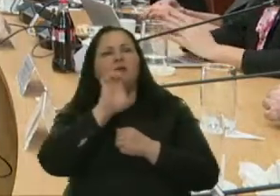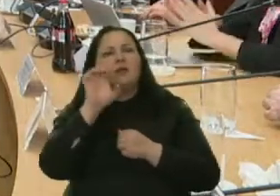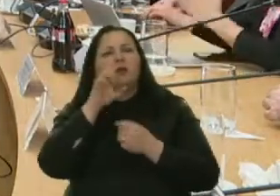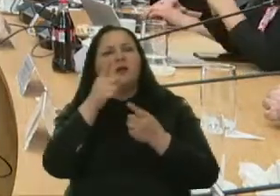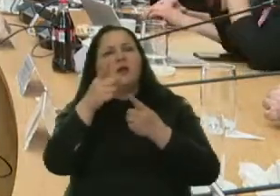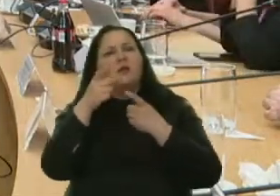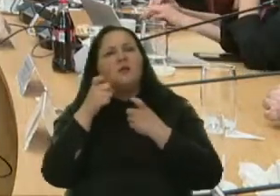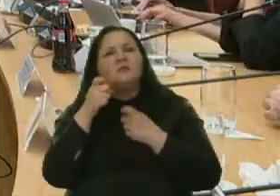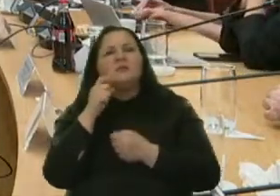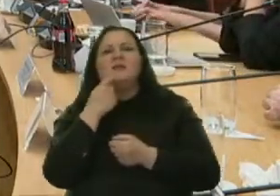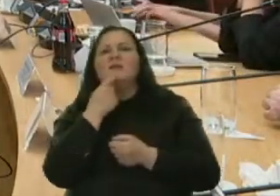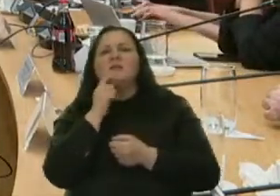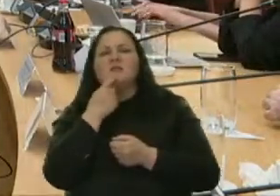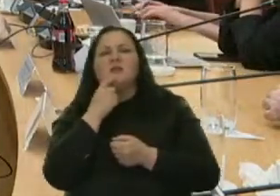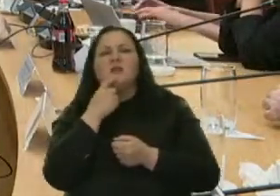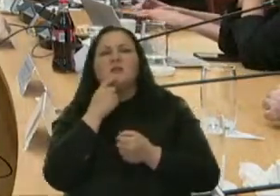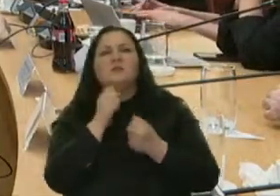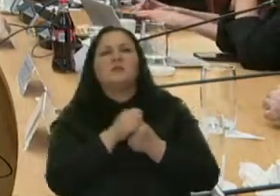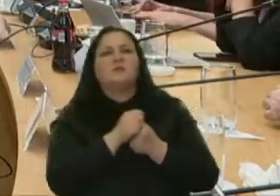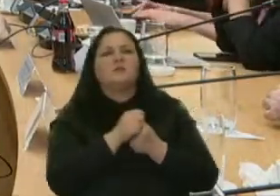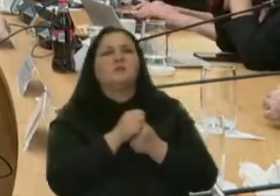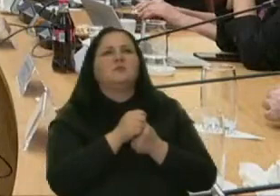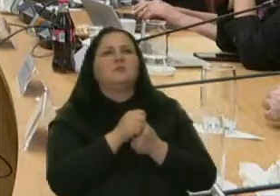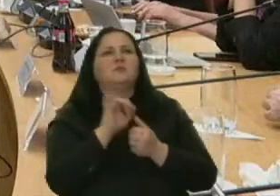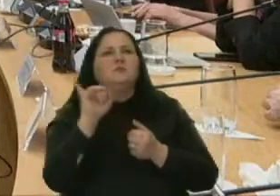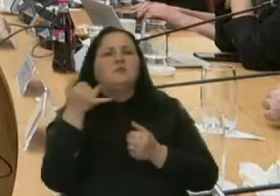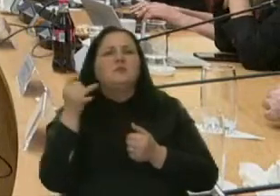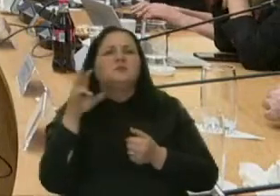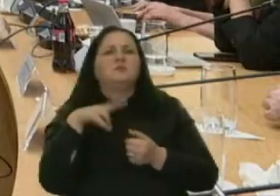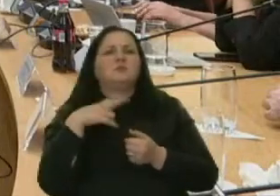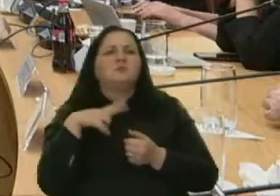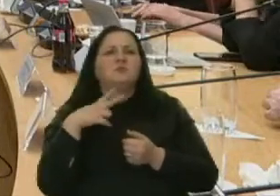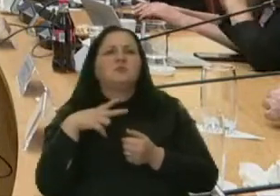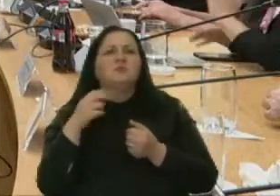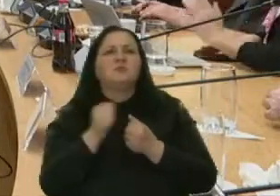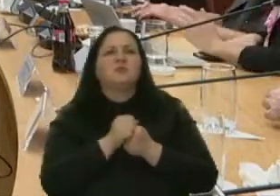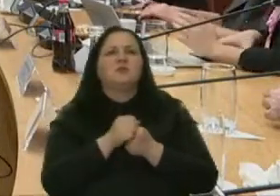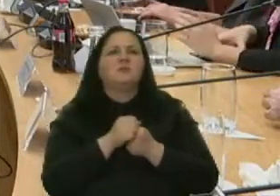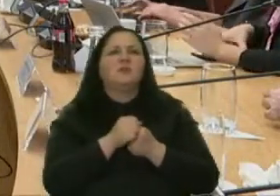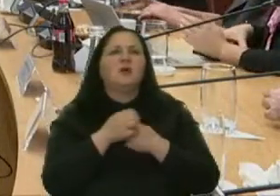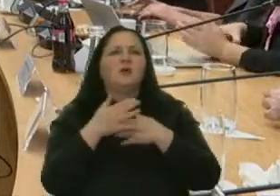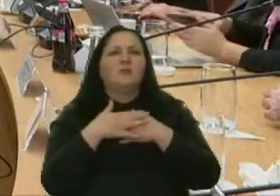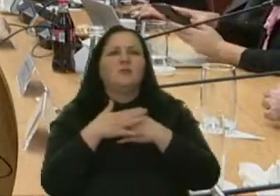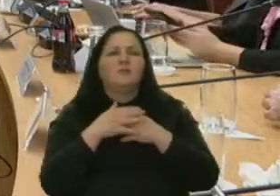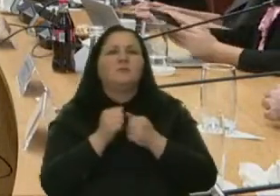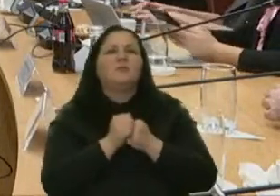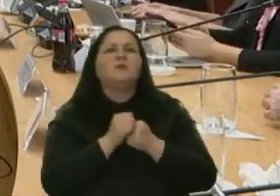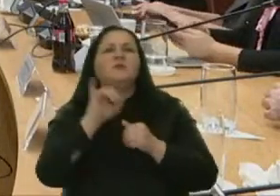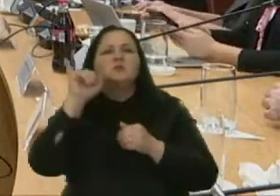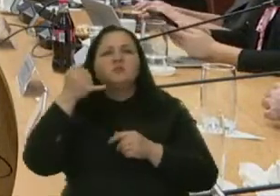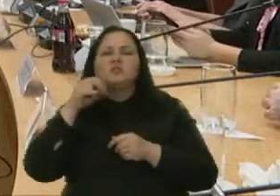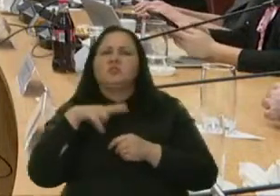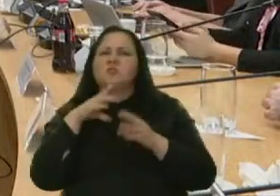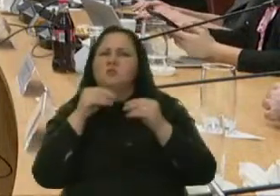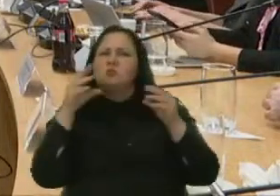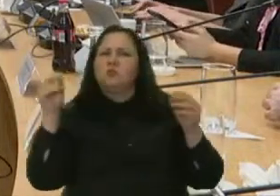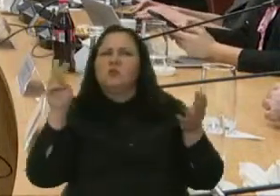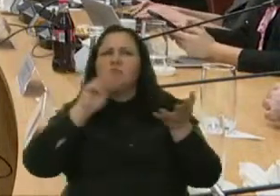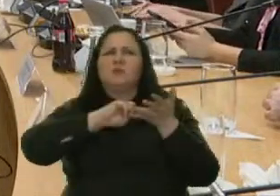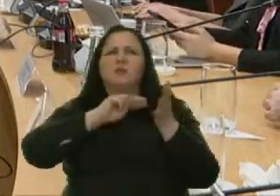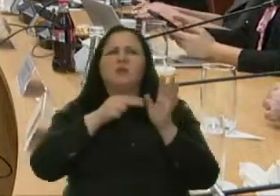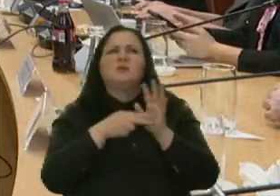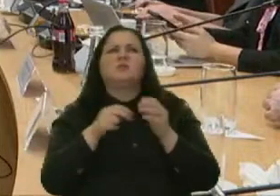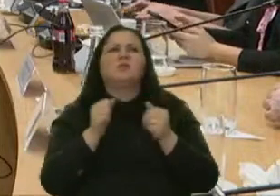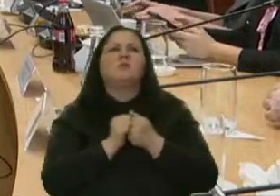Timișoara și Suntem cu un pas înapoi domnul primar și avem multe de rezolvat